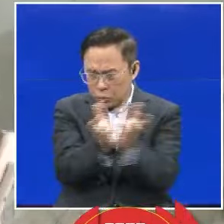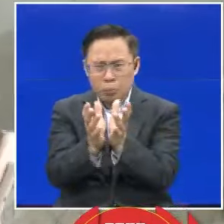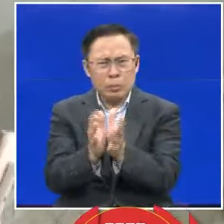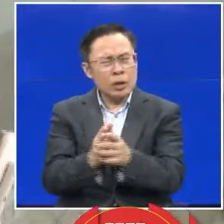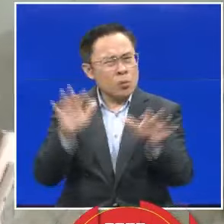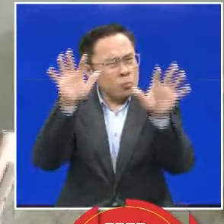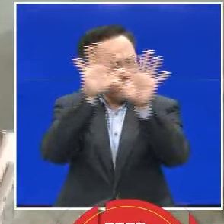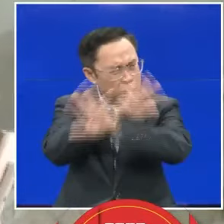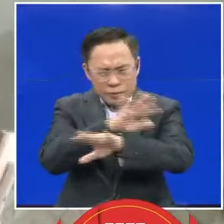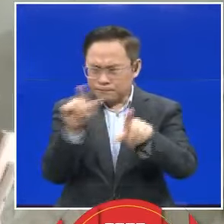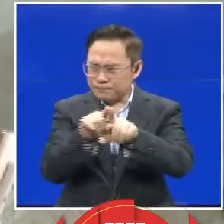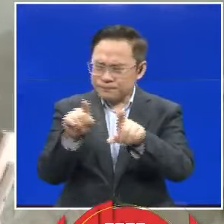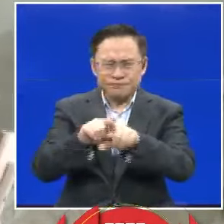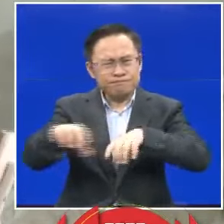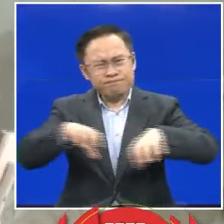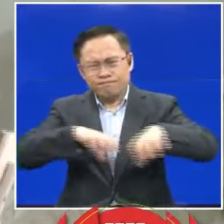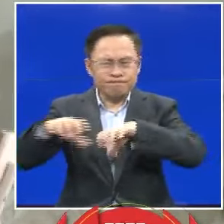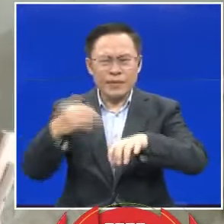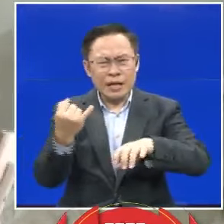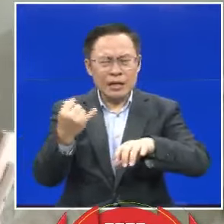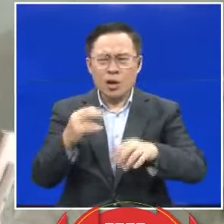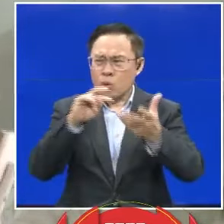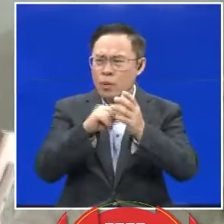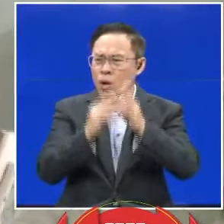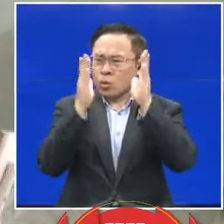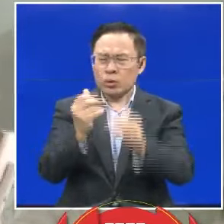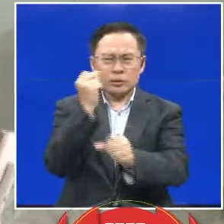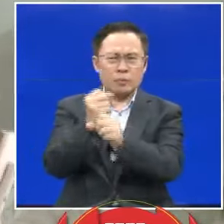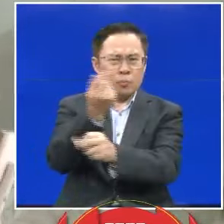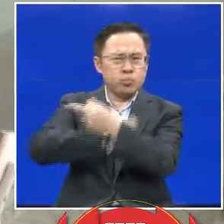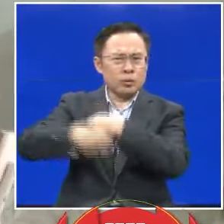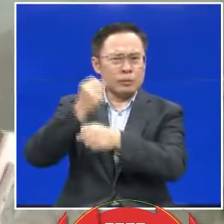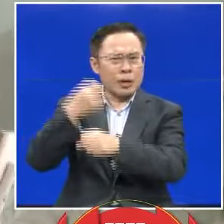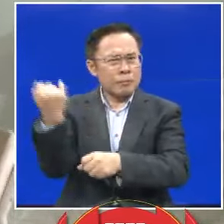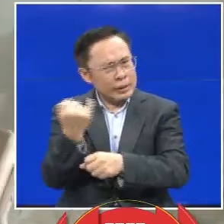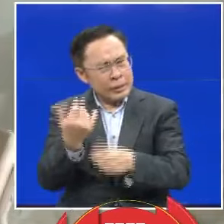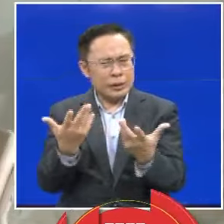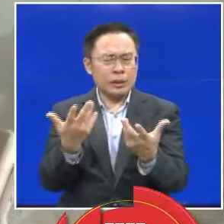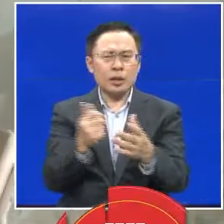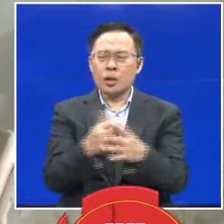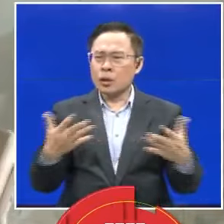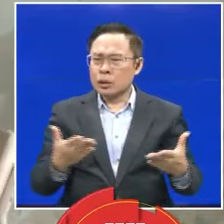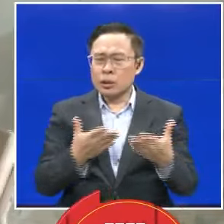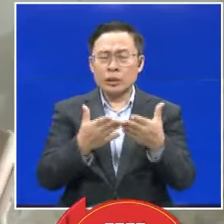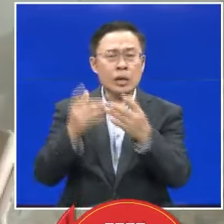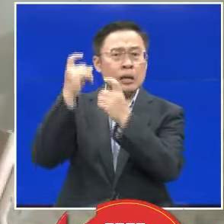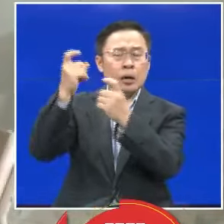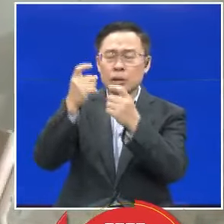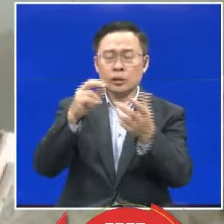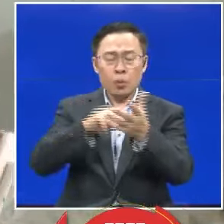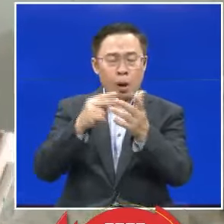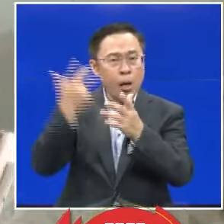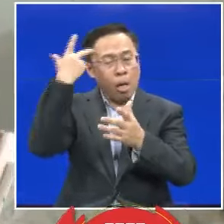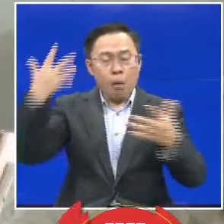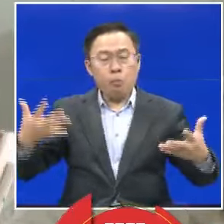ไม่สามารถที่จะฟันธงไปได้ว่าเกิดจากความหละหลวมในการปฏิบัติงานหรือเป็นอุบัติเหตุเพราะเนี่ยเดี๋ยวต้องรอผลการสอบสวนแต่เ